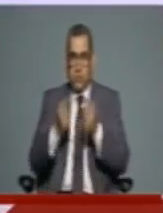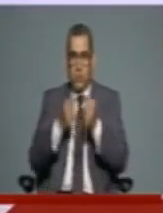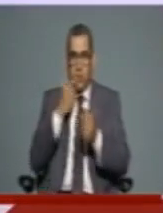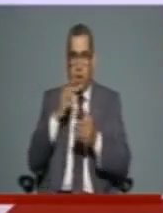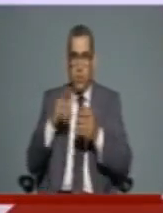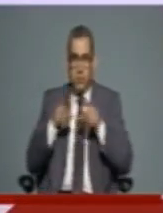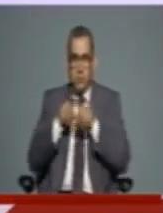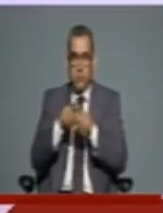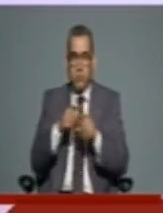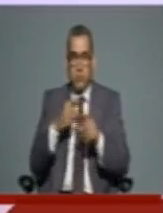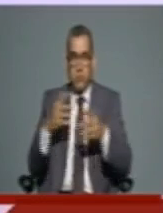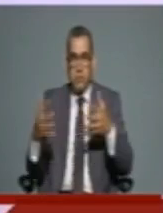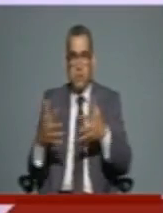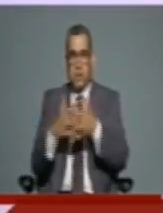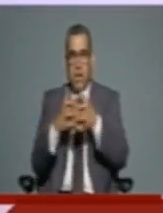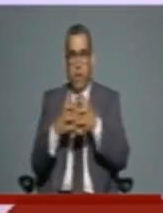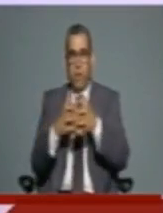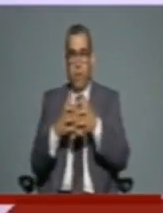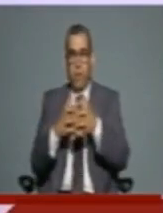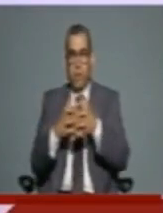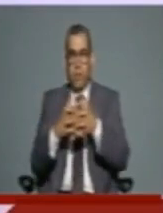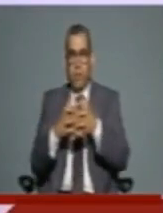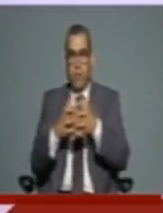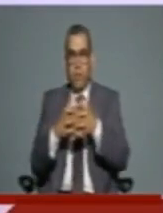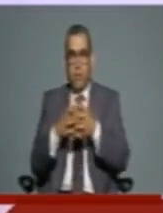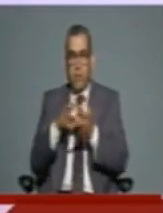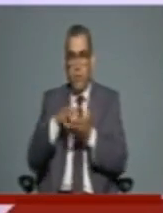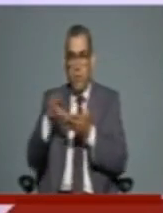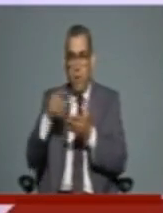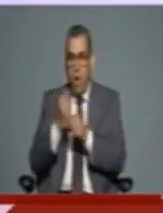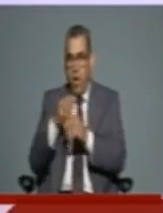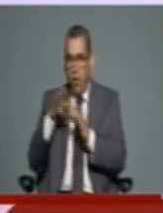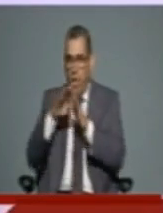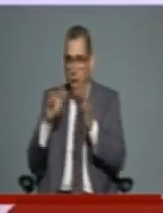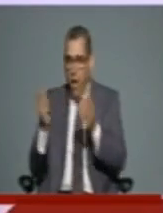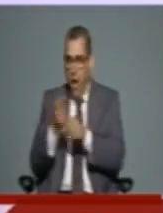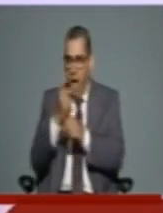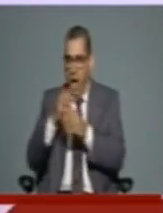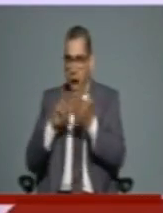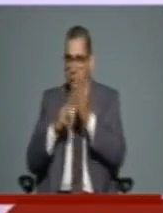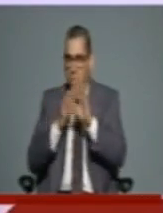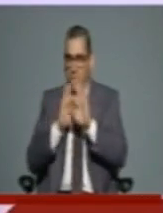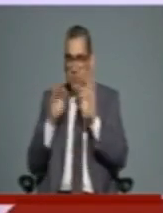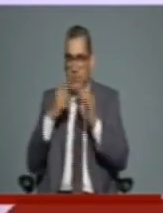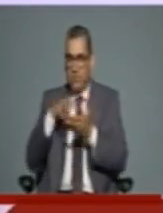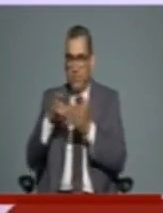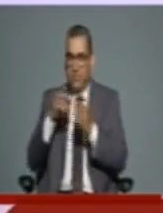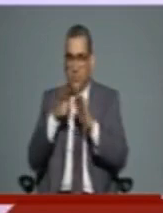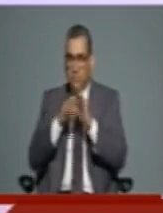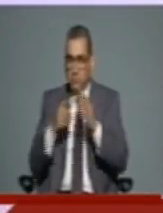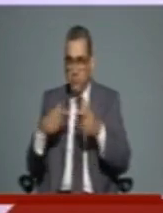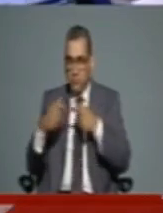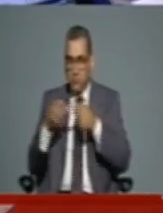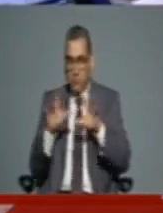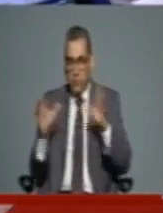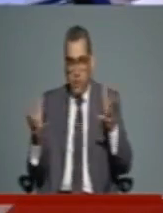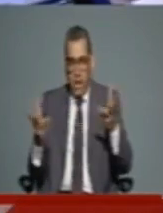دمج القطاع الغير منظم للقطاع المنظم لتسهيل